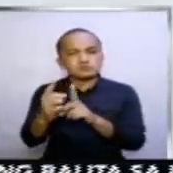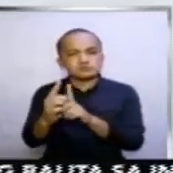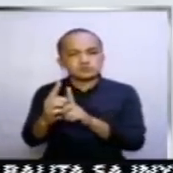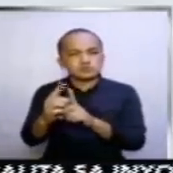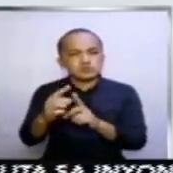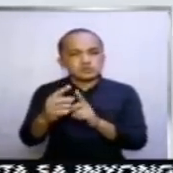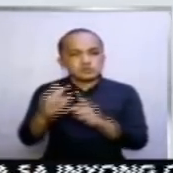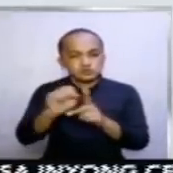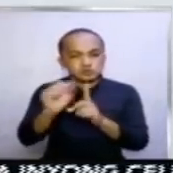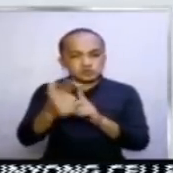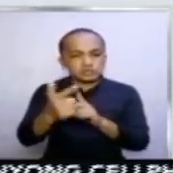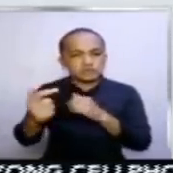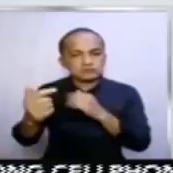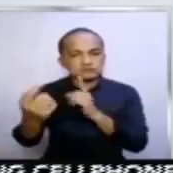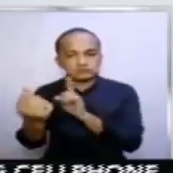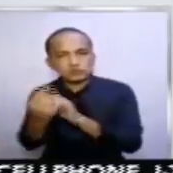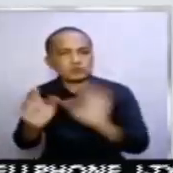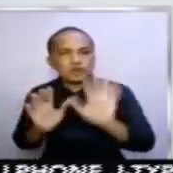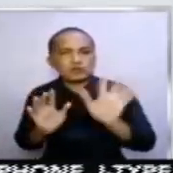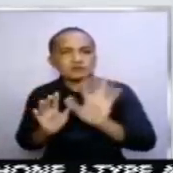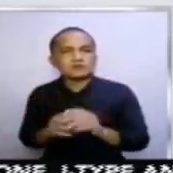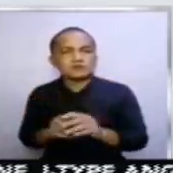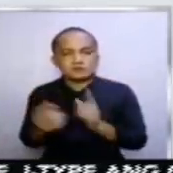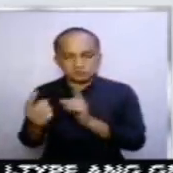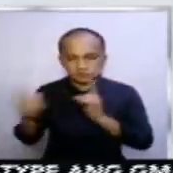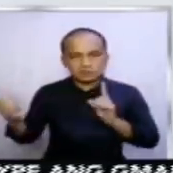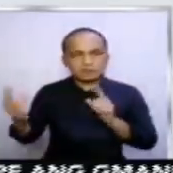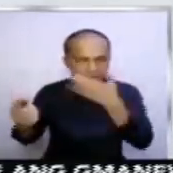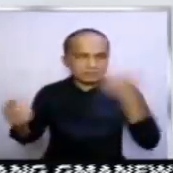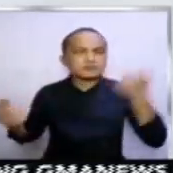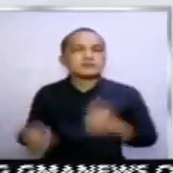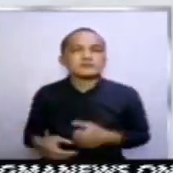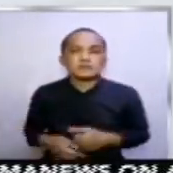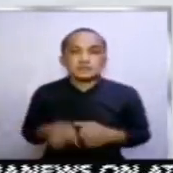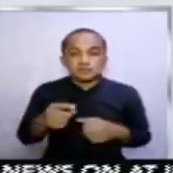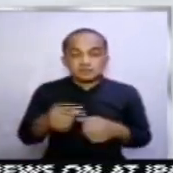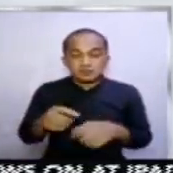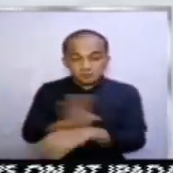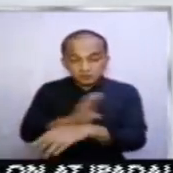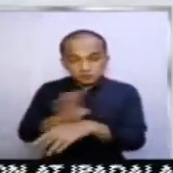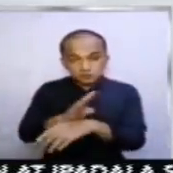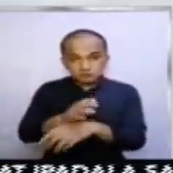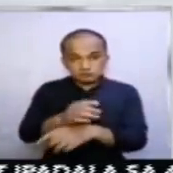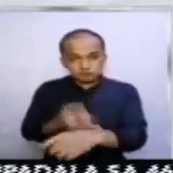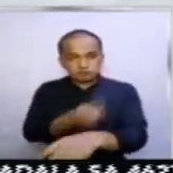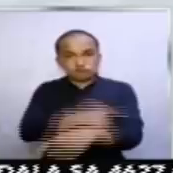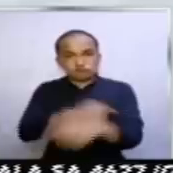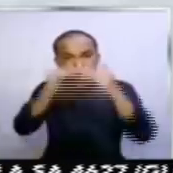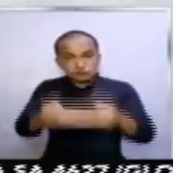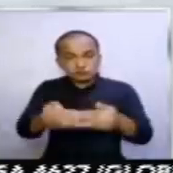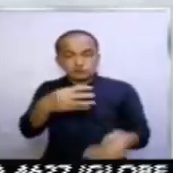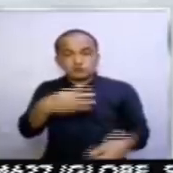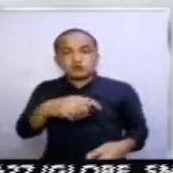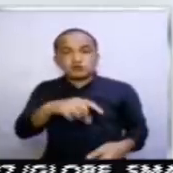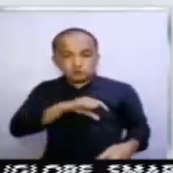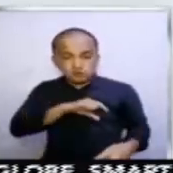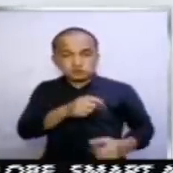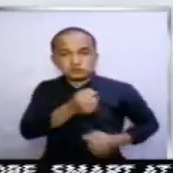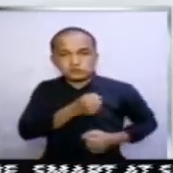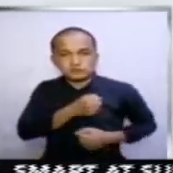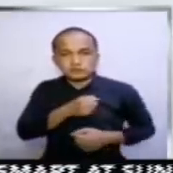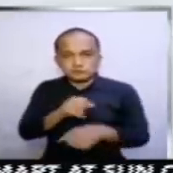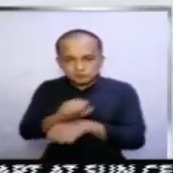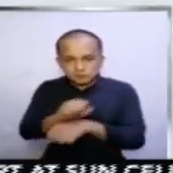contact, the better. Habang abala sa hard lockdown ng mga pulis at sundalo, puspusan naman ang mass testing sa Jeronimo Elementary